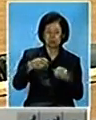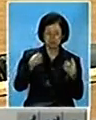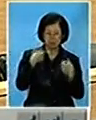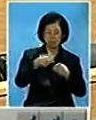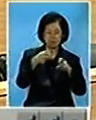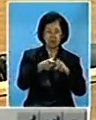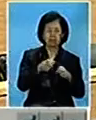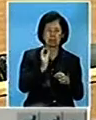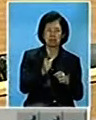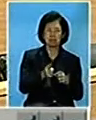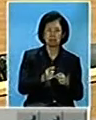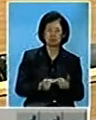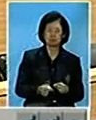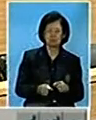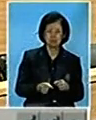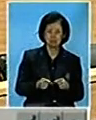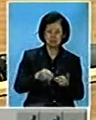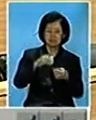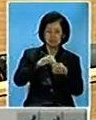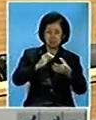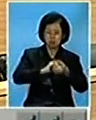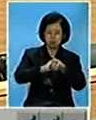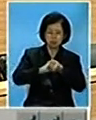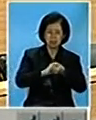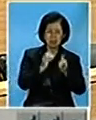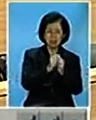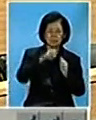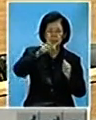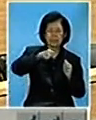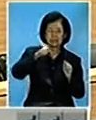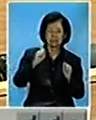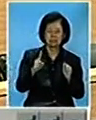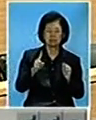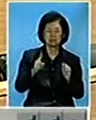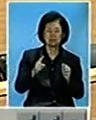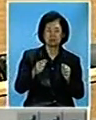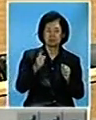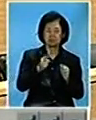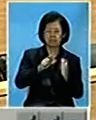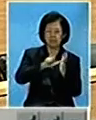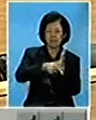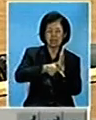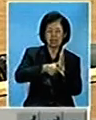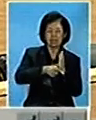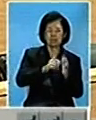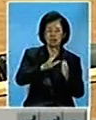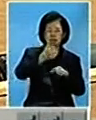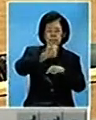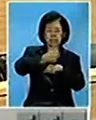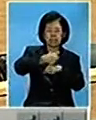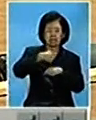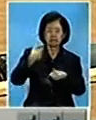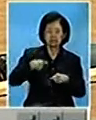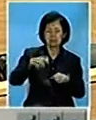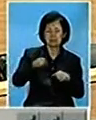แน่นอนและเป็นการร่วมมือกับนายพิสิทธิ์ศักดานรงค์ซึ่งเป็นเลขานุการประธานศาลรัฐธรรม